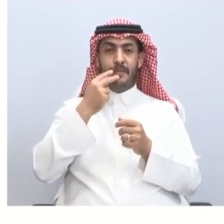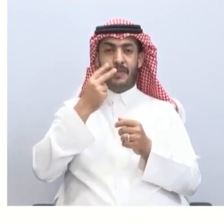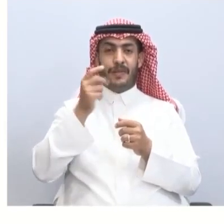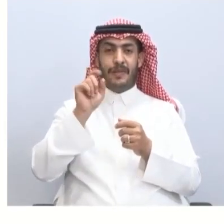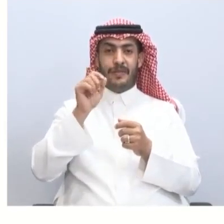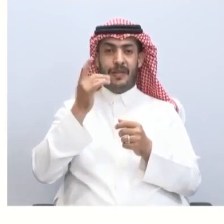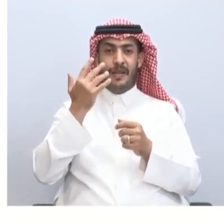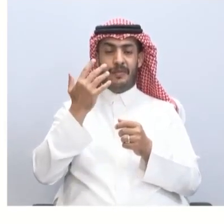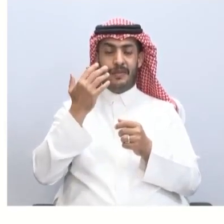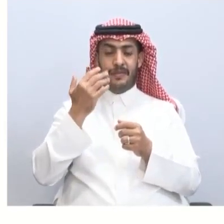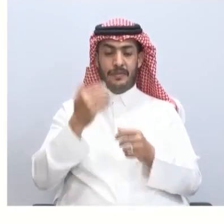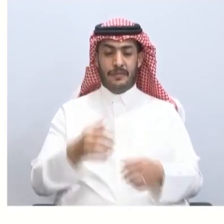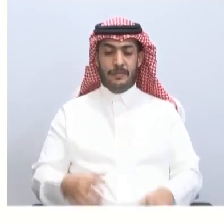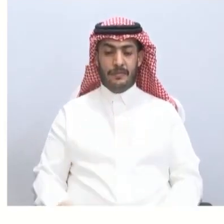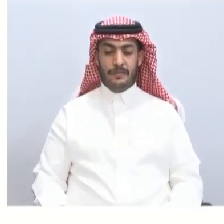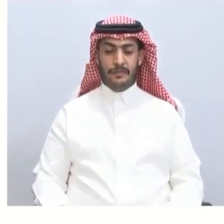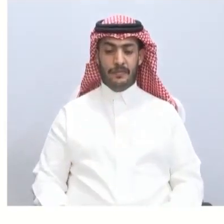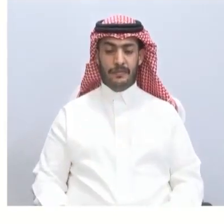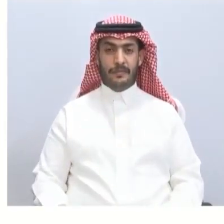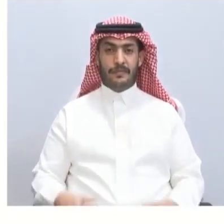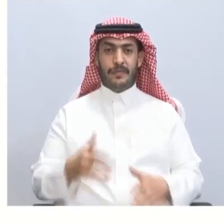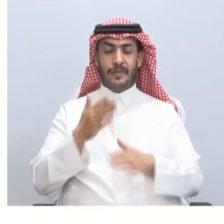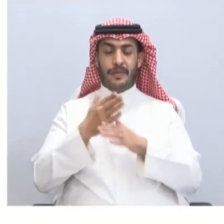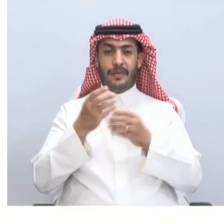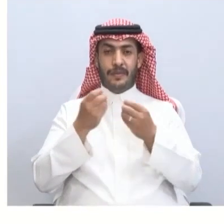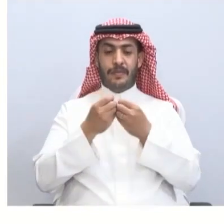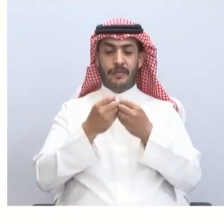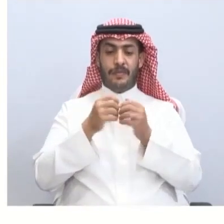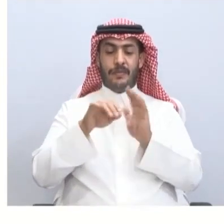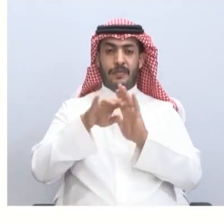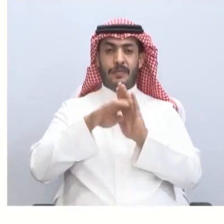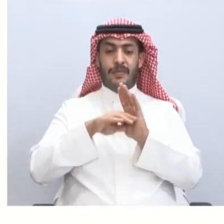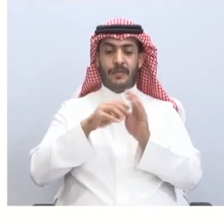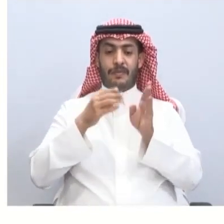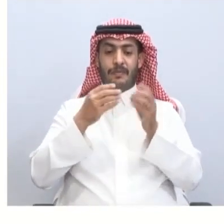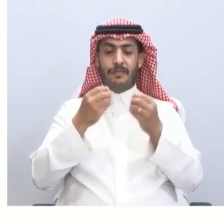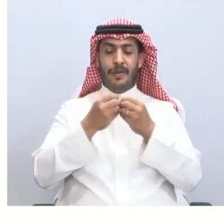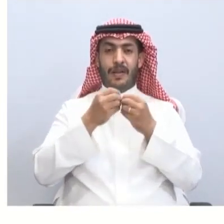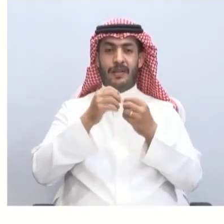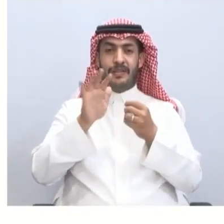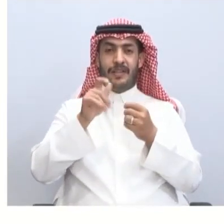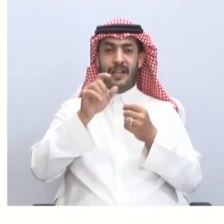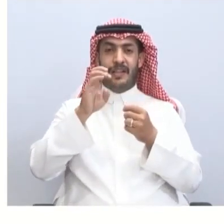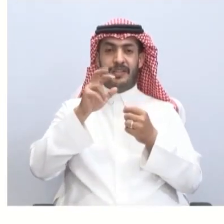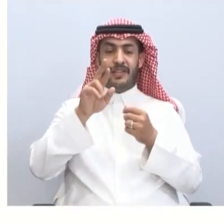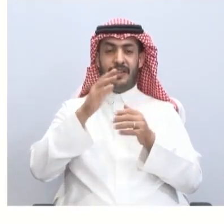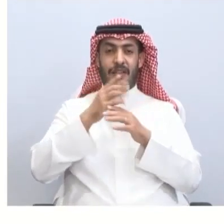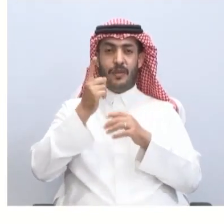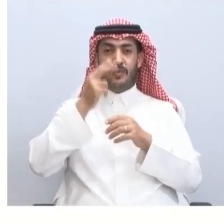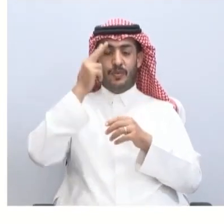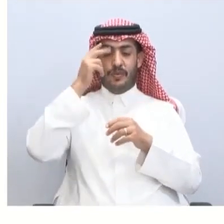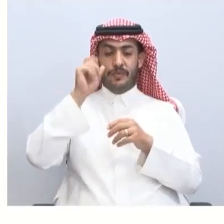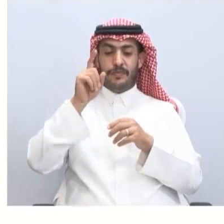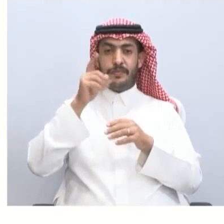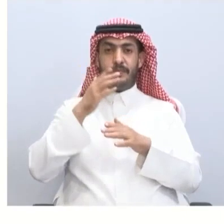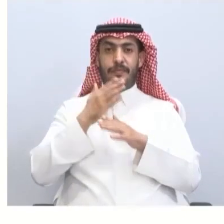120 و5 على اثر انضمام قبائل تابعه لاشراف الحجاز الى الدوله السعوديه